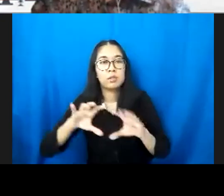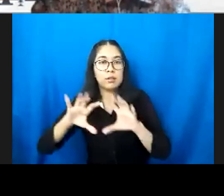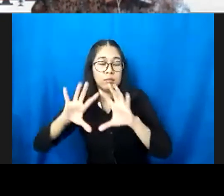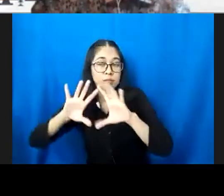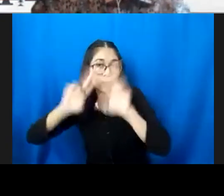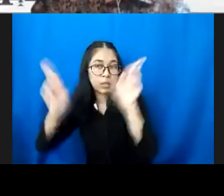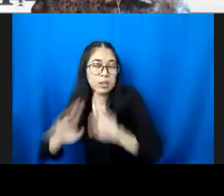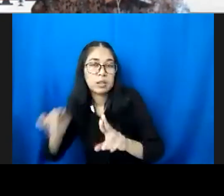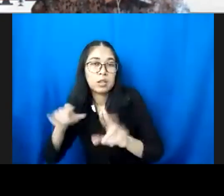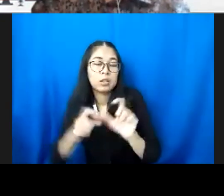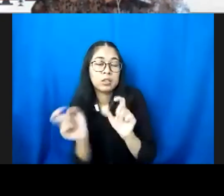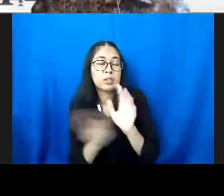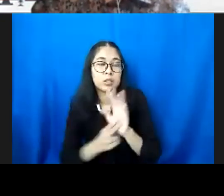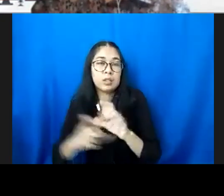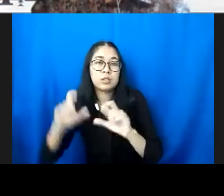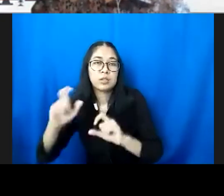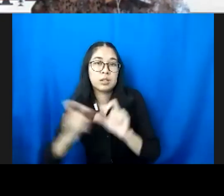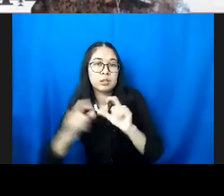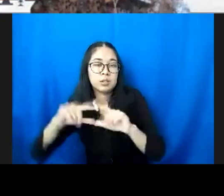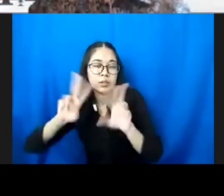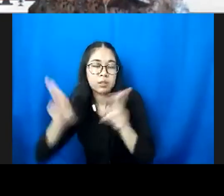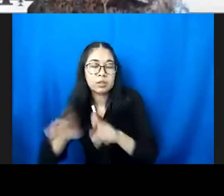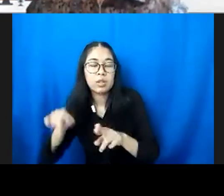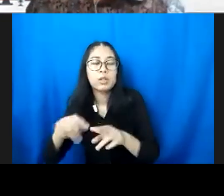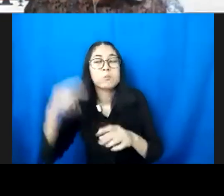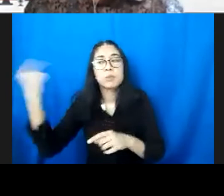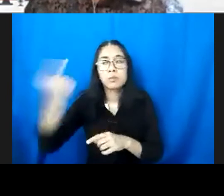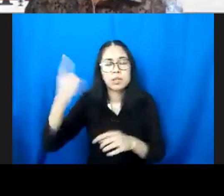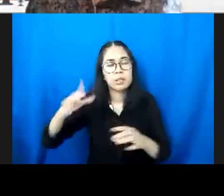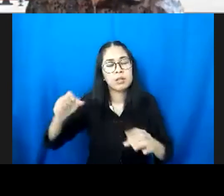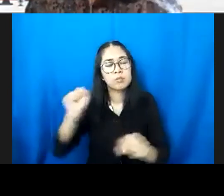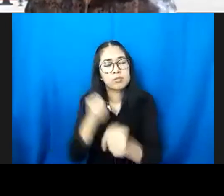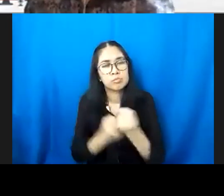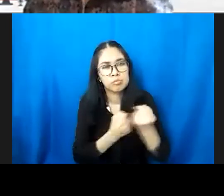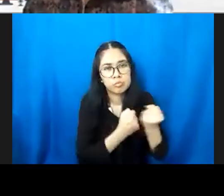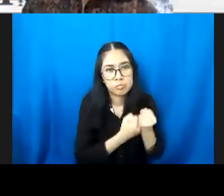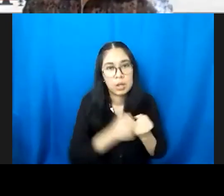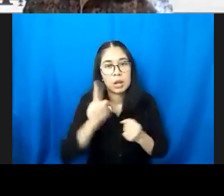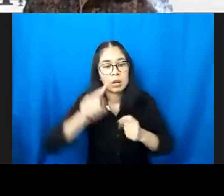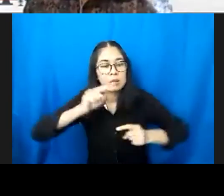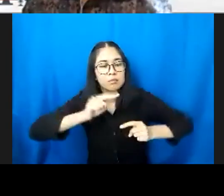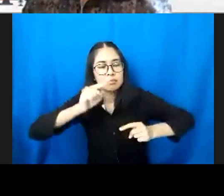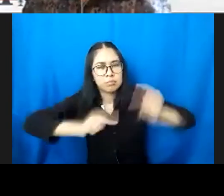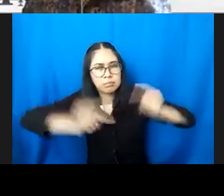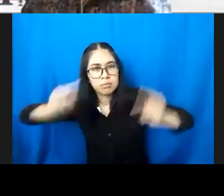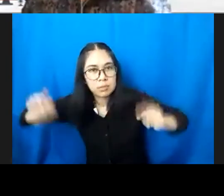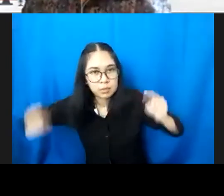juga pemerintah daerah sangat suportif. Sehingga ini juga ada dinamika berbeda. Tentu saja bisnis di NTT, kelompok